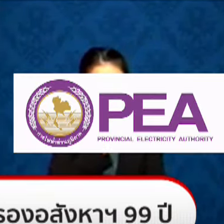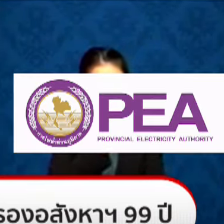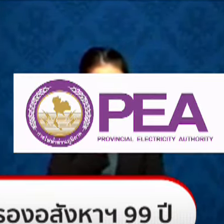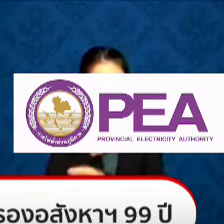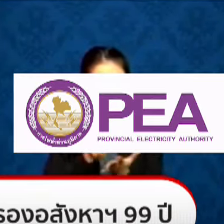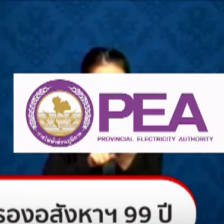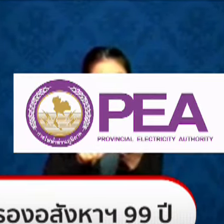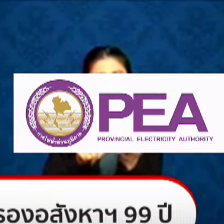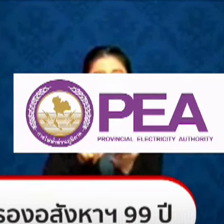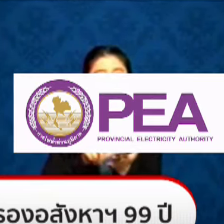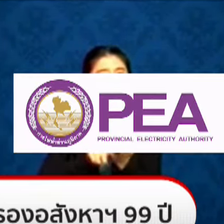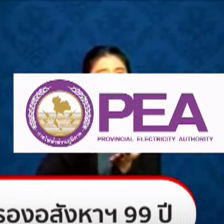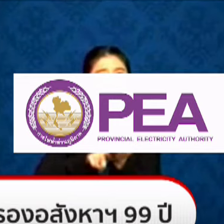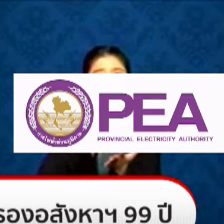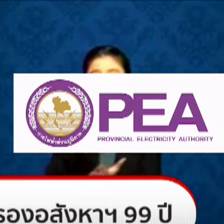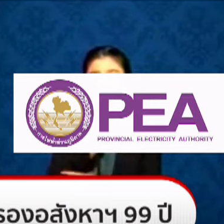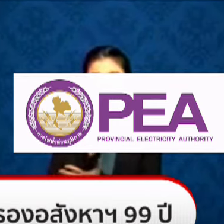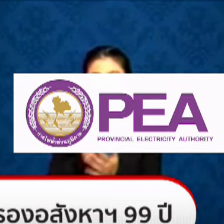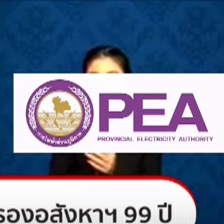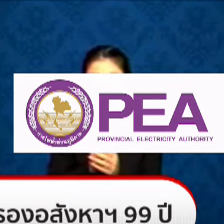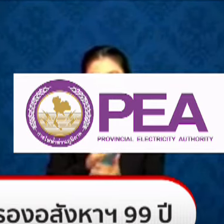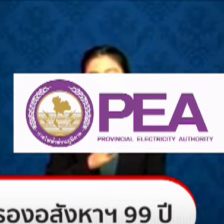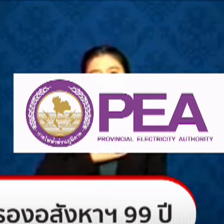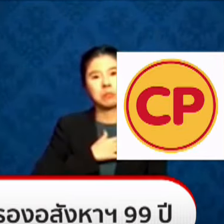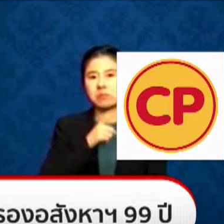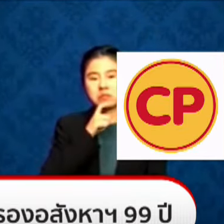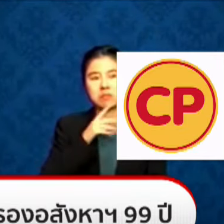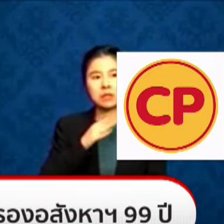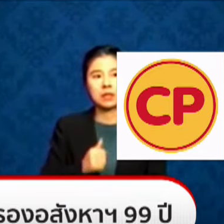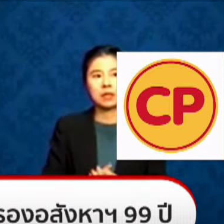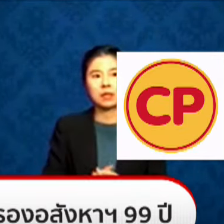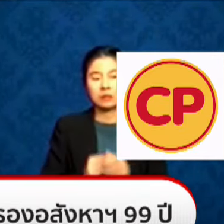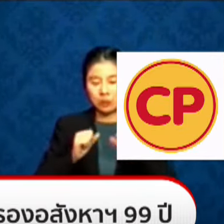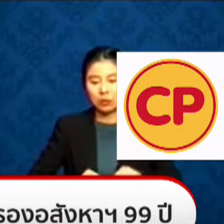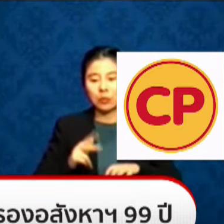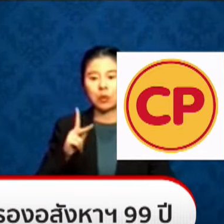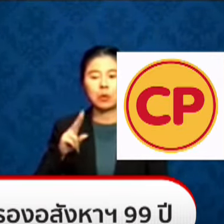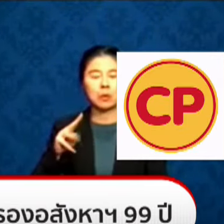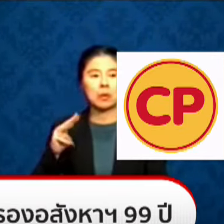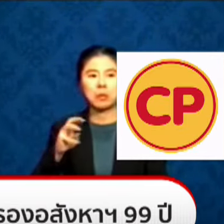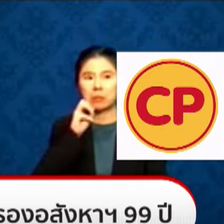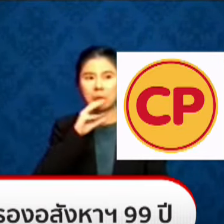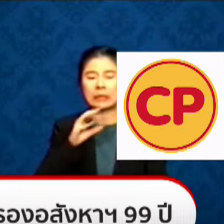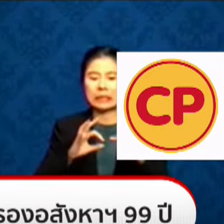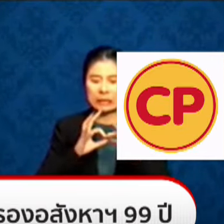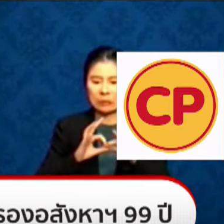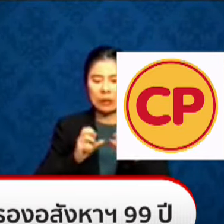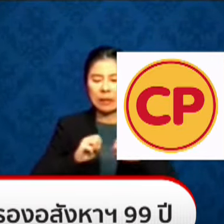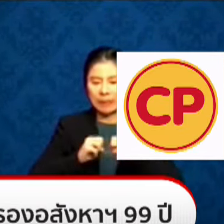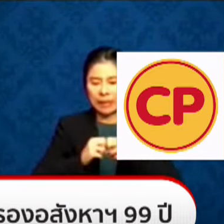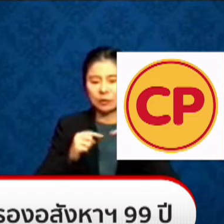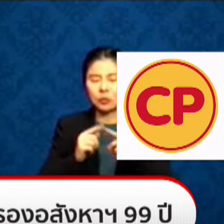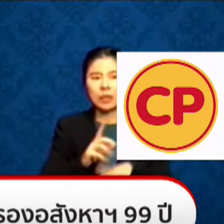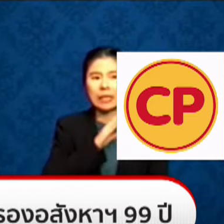าแล้วก็มีปัญหาโดนเหมือนกันหมดยืนยันว่านายกให้ศึกษาไม่ได้ให้ทำเลยอ่ะเดี๋ยวไปฟังเริ่มจากคุ